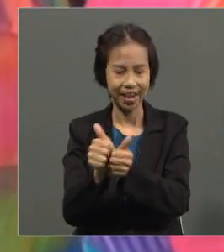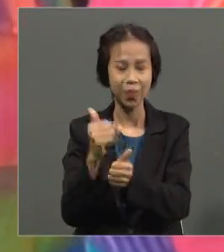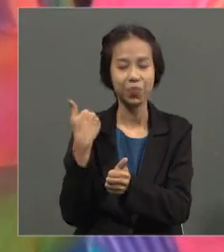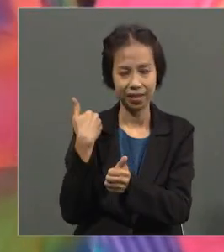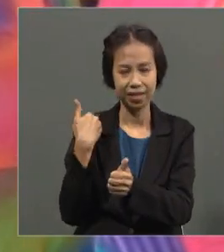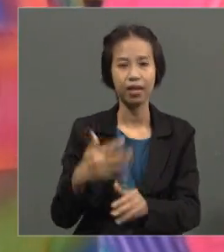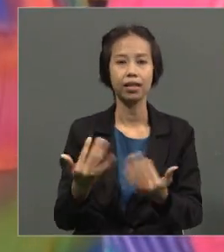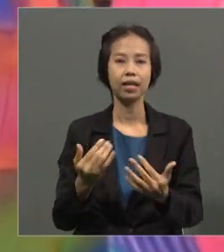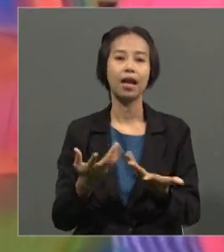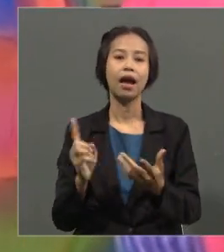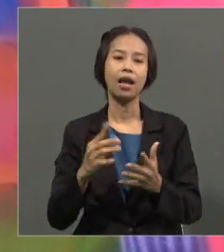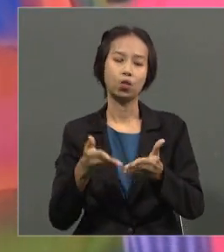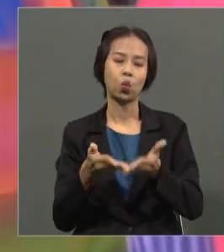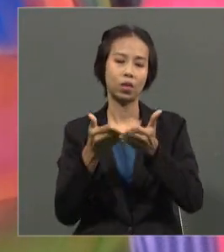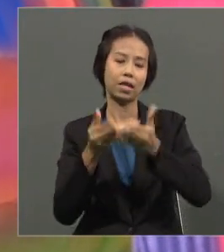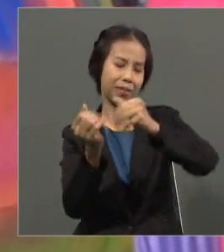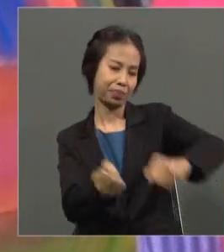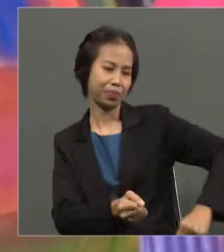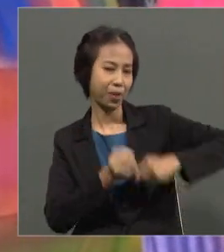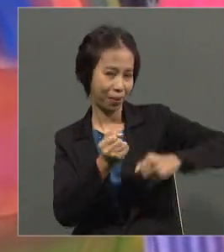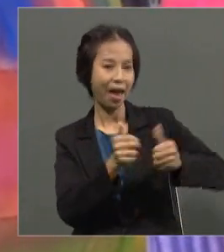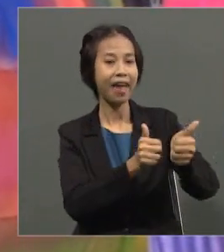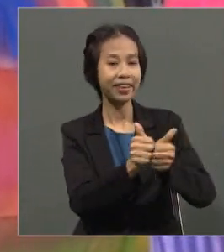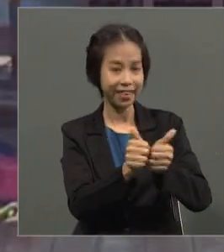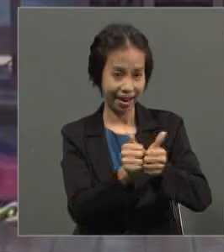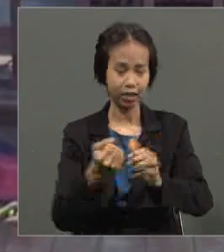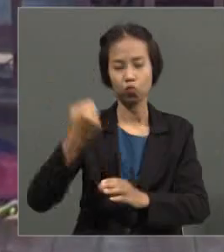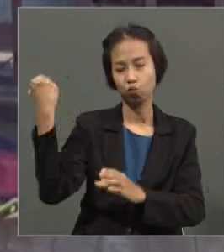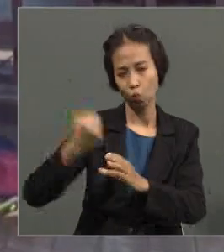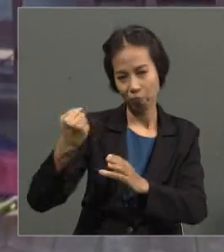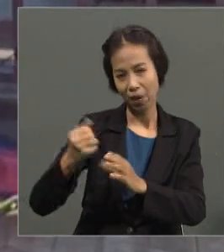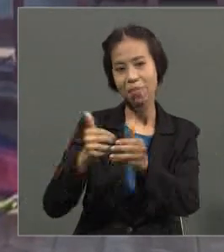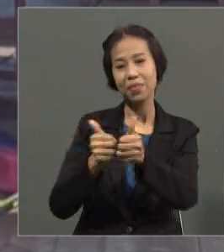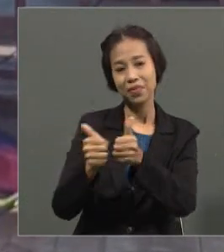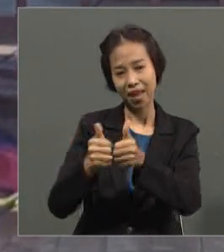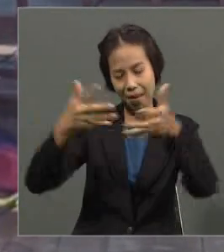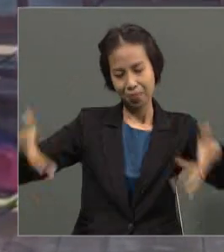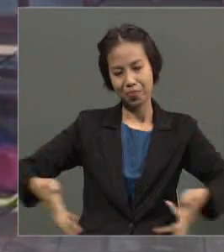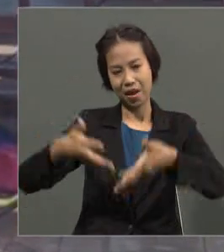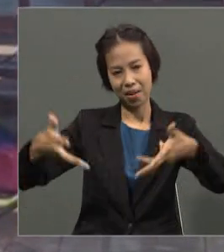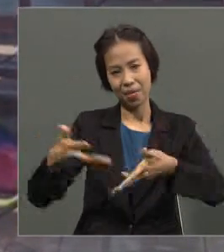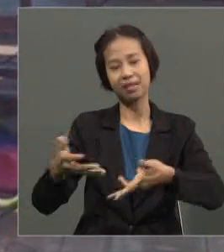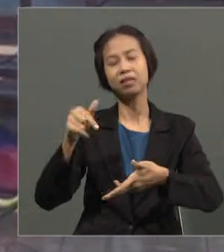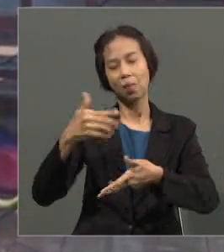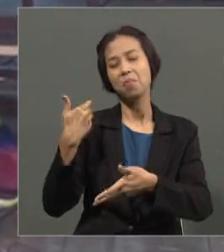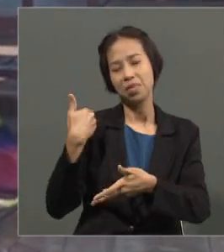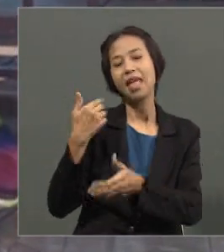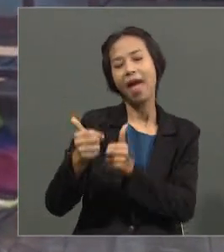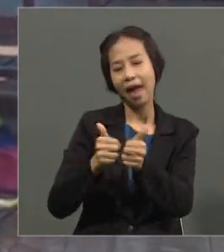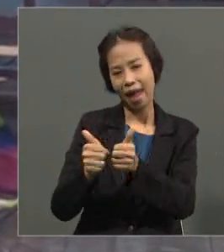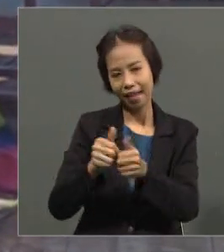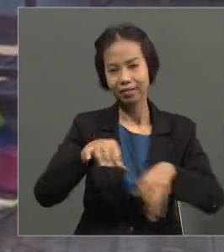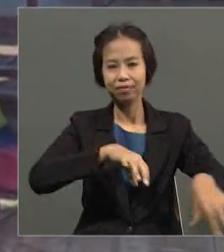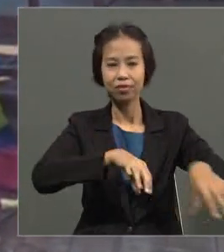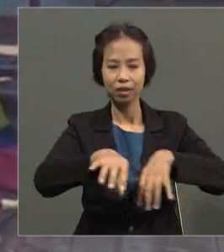ขันพายเรืออีโปงแข่งขันส้มตำลีลาและการแข่งขันผัดหมี่โคราชด้วยเเตรียมงานกันแล้วนี่นะคะ